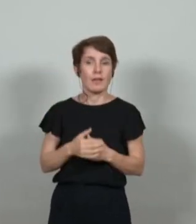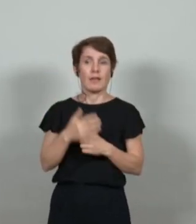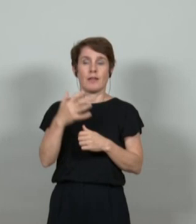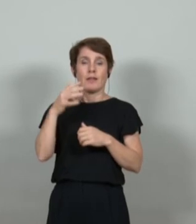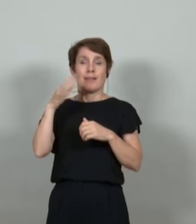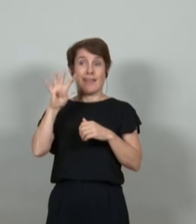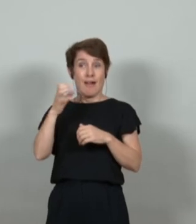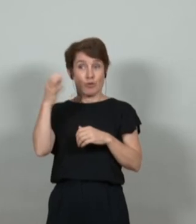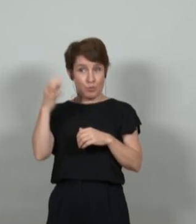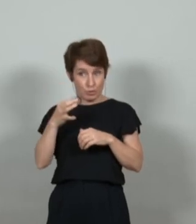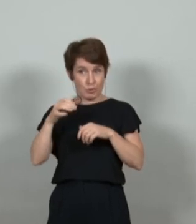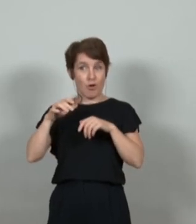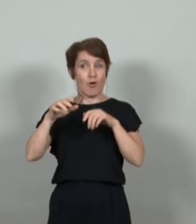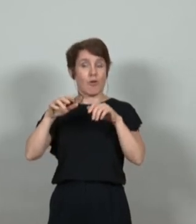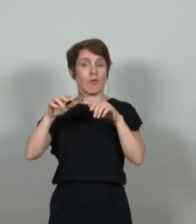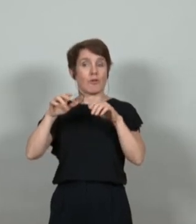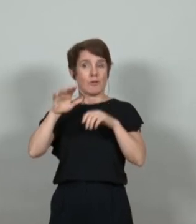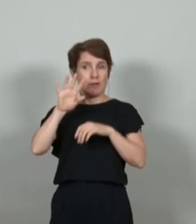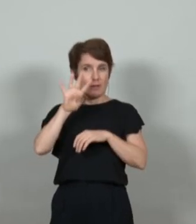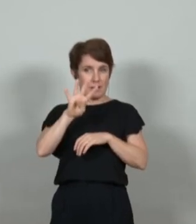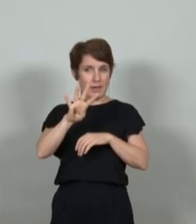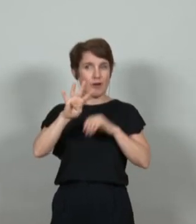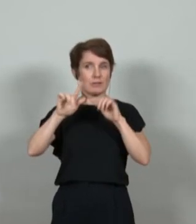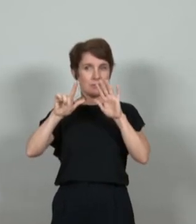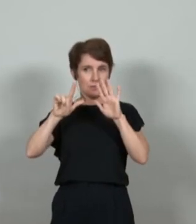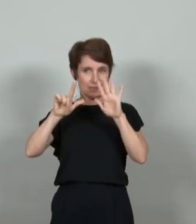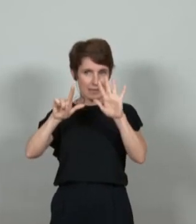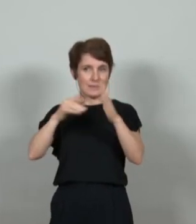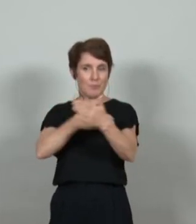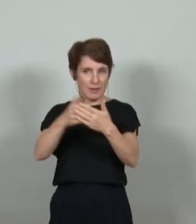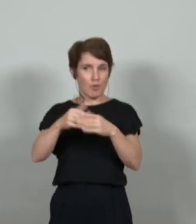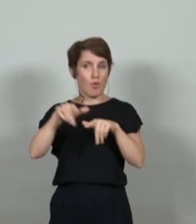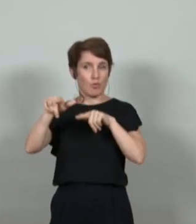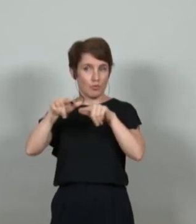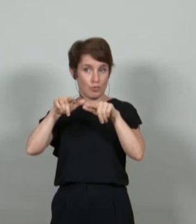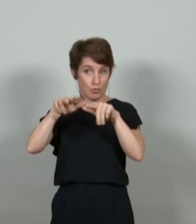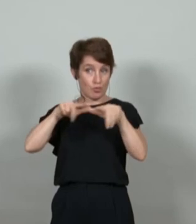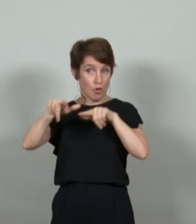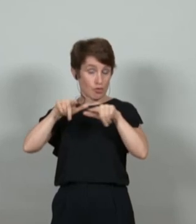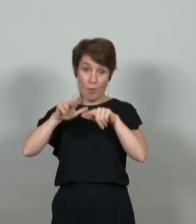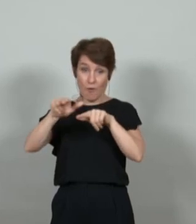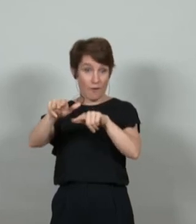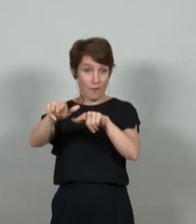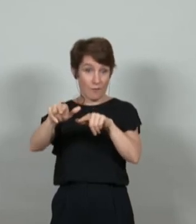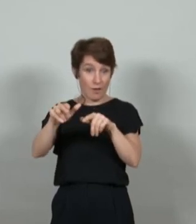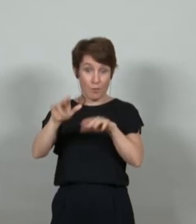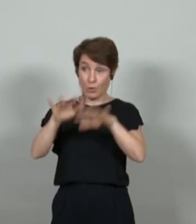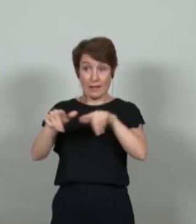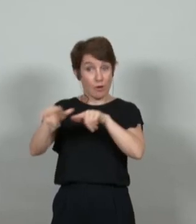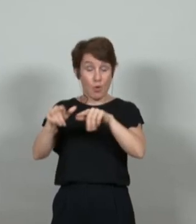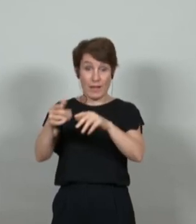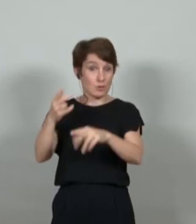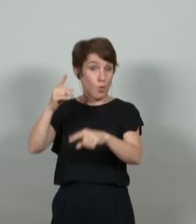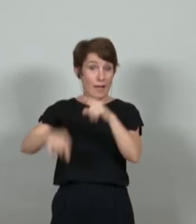40% donc du marché locatif privé risque d'être interdit à la location du fait de la lenteur du classement